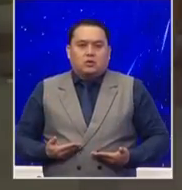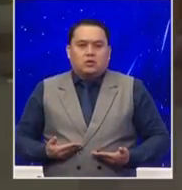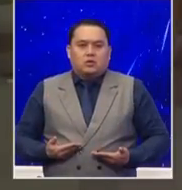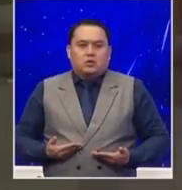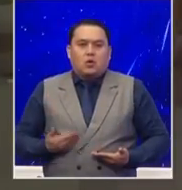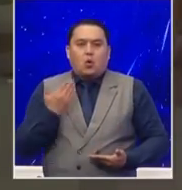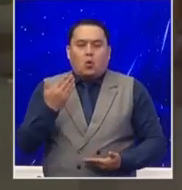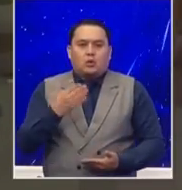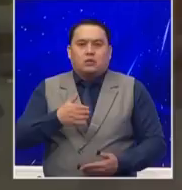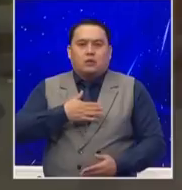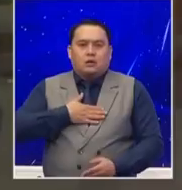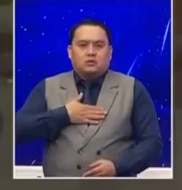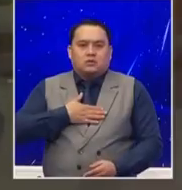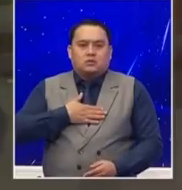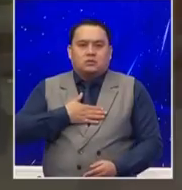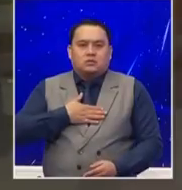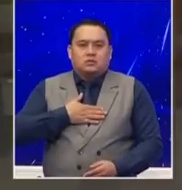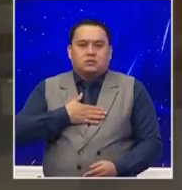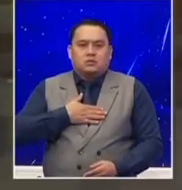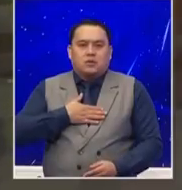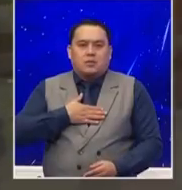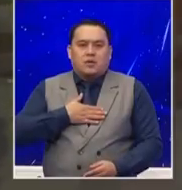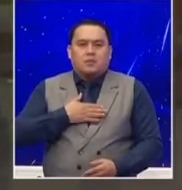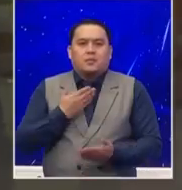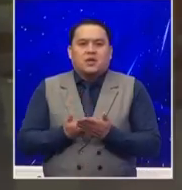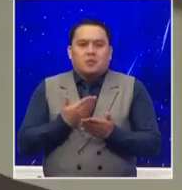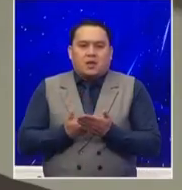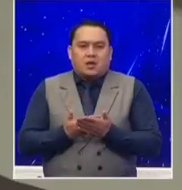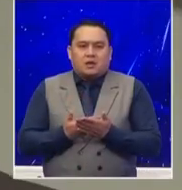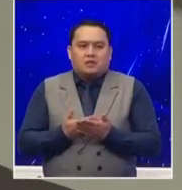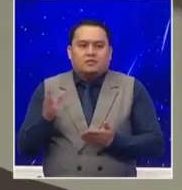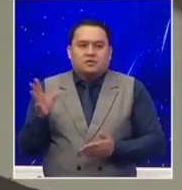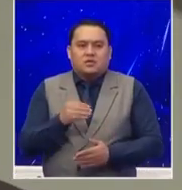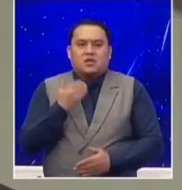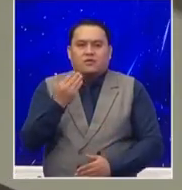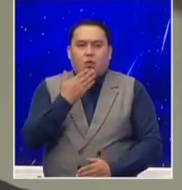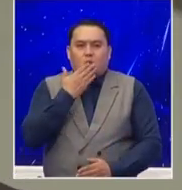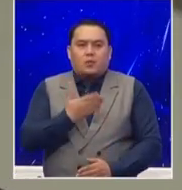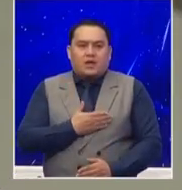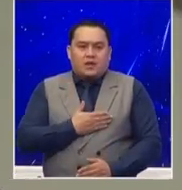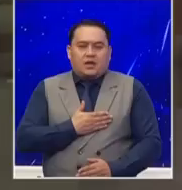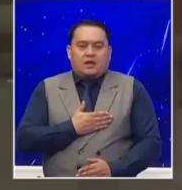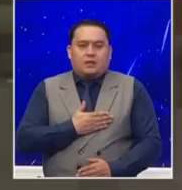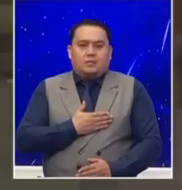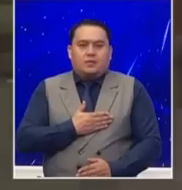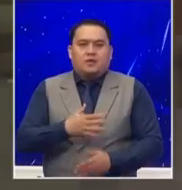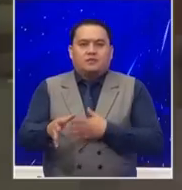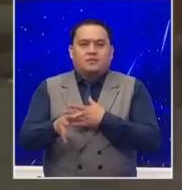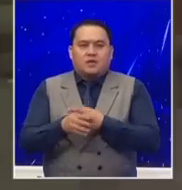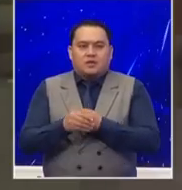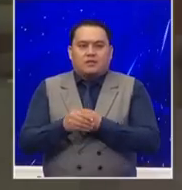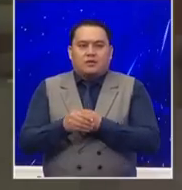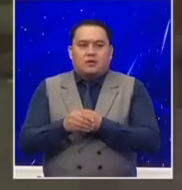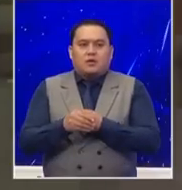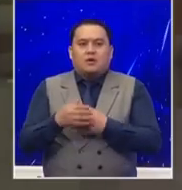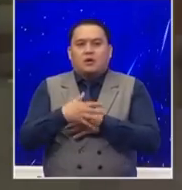путем, он нас, для нас был примером. И все его любили. Мы с ним ездили и в